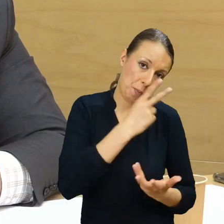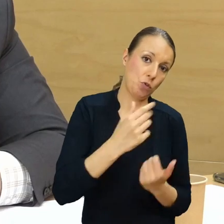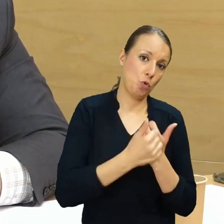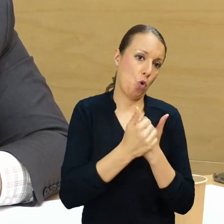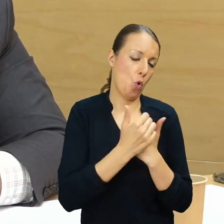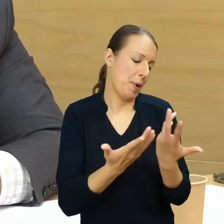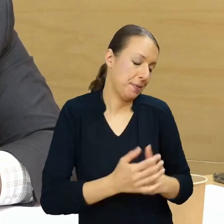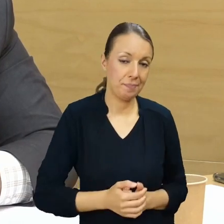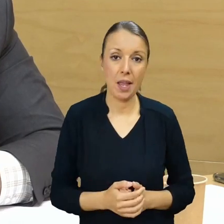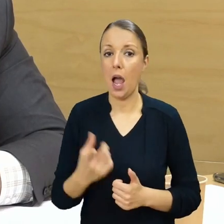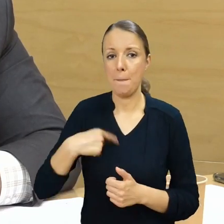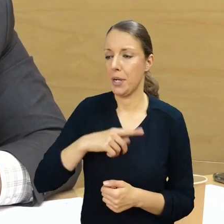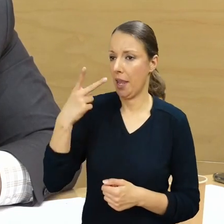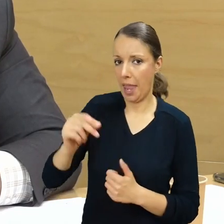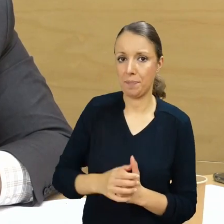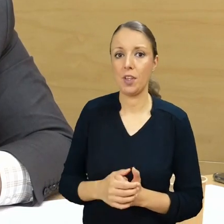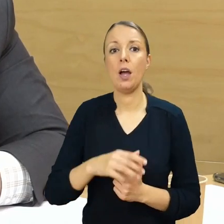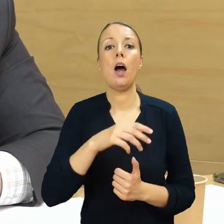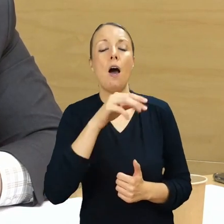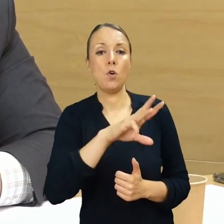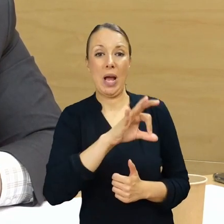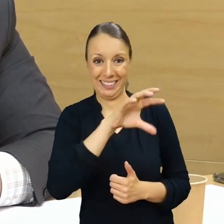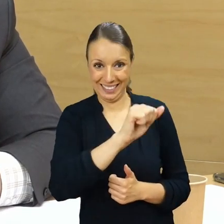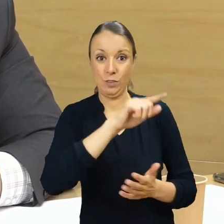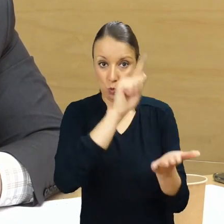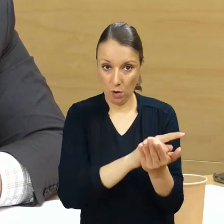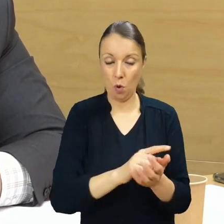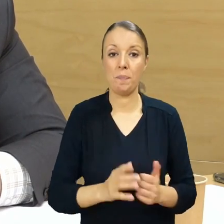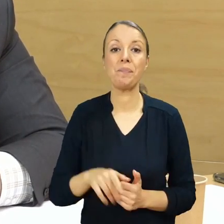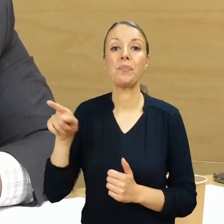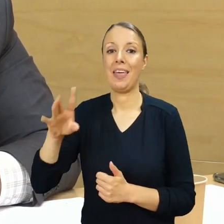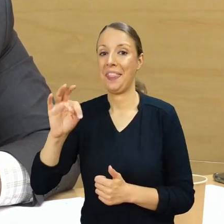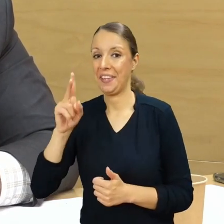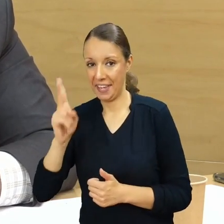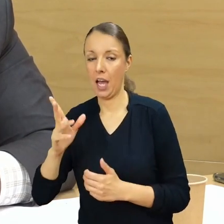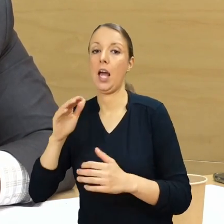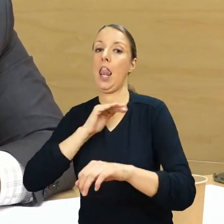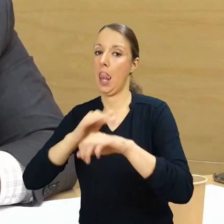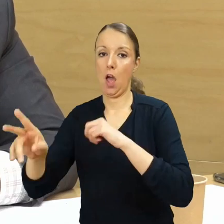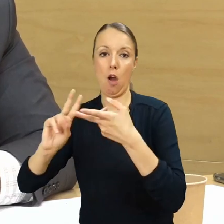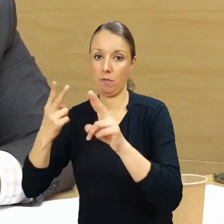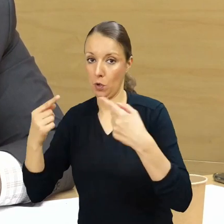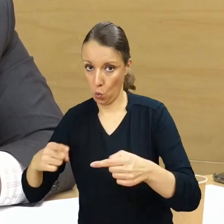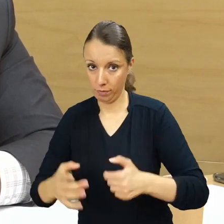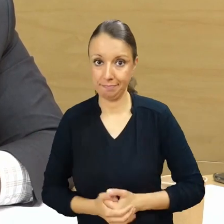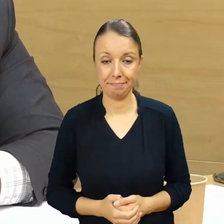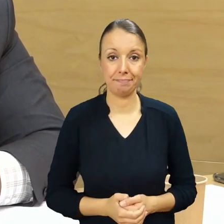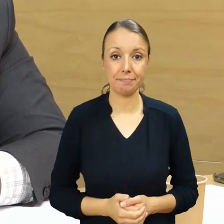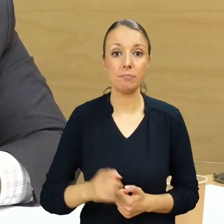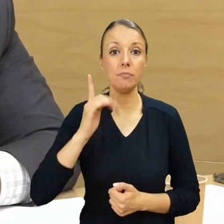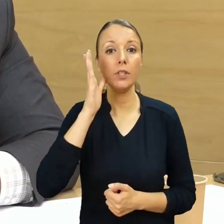nie, wygraliśmy przed WSA, Trybunał się szczęśliwie nie odwołał. Natomiast w pierwszej wydał następnie decyzję